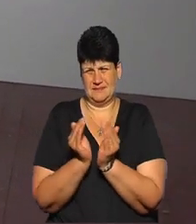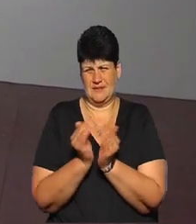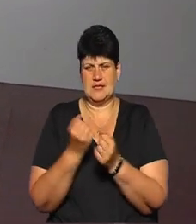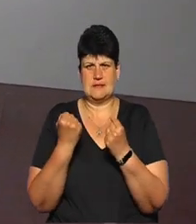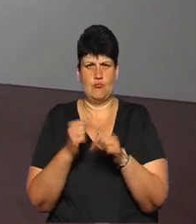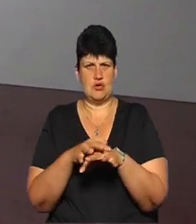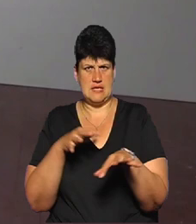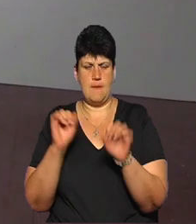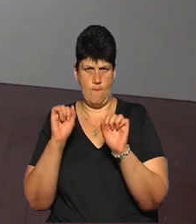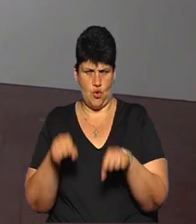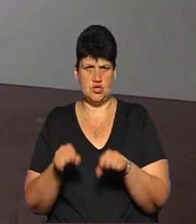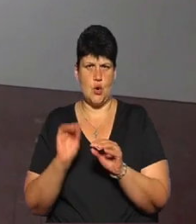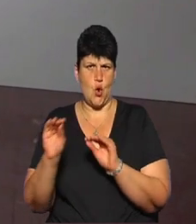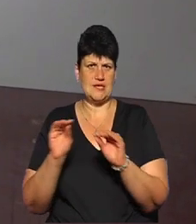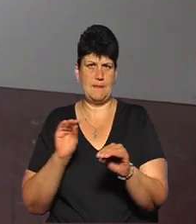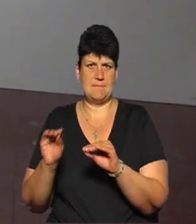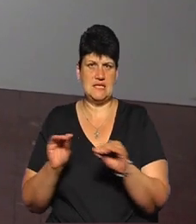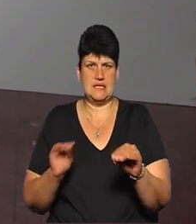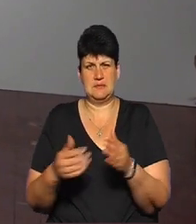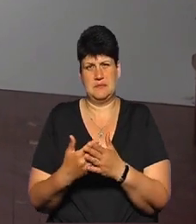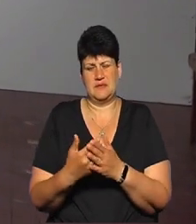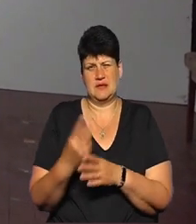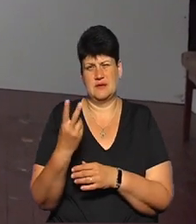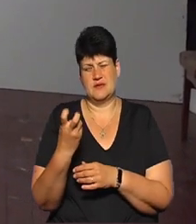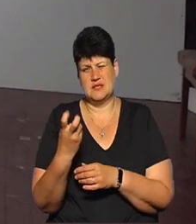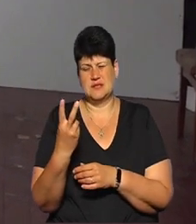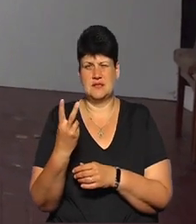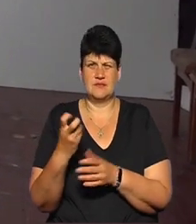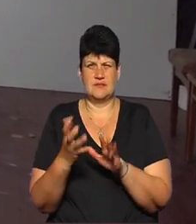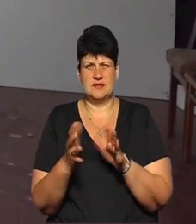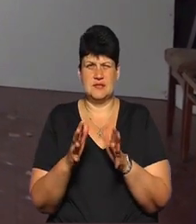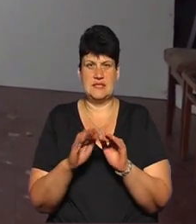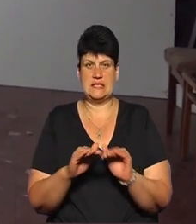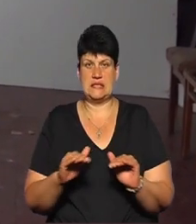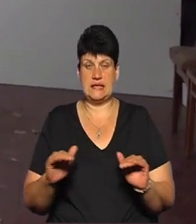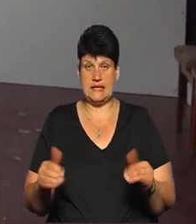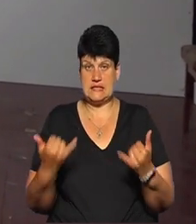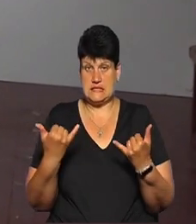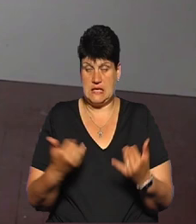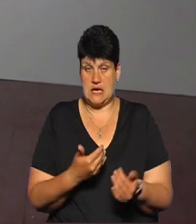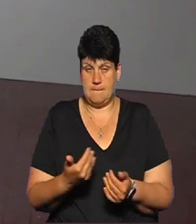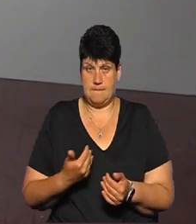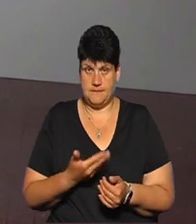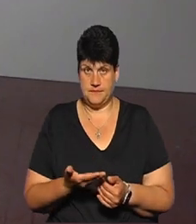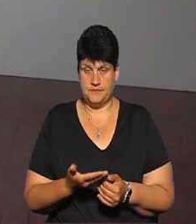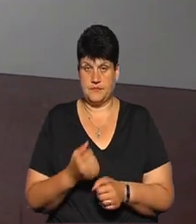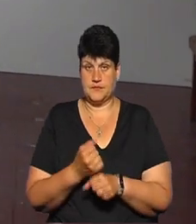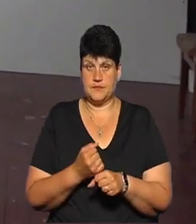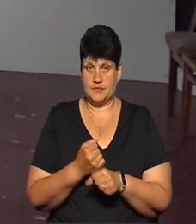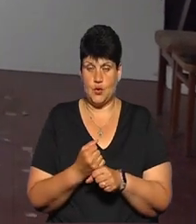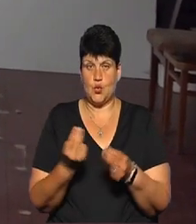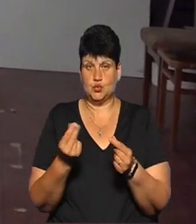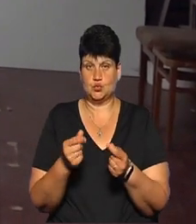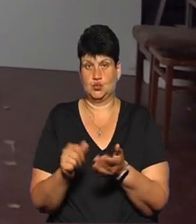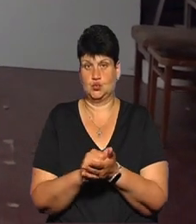можна розмістити десь приблизно 200-200 чимось дітей. Зараз ми виготовляємо кошторисну